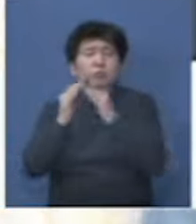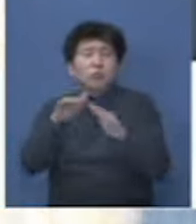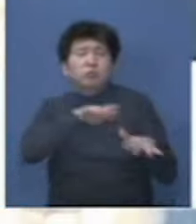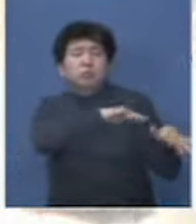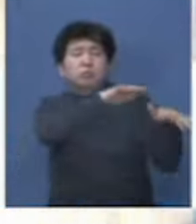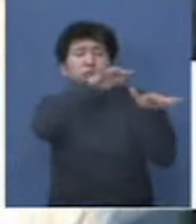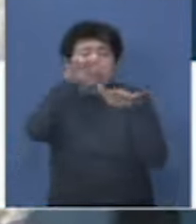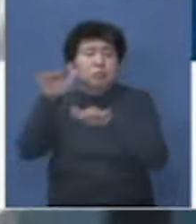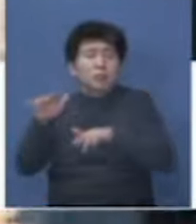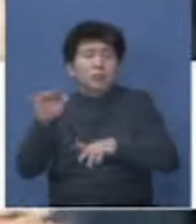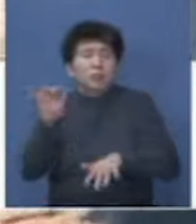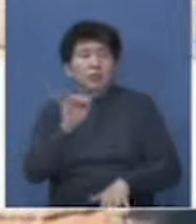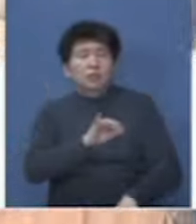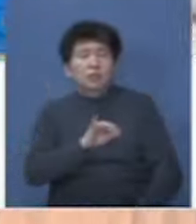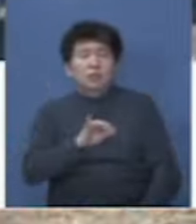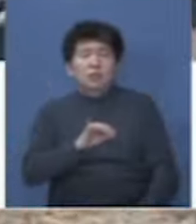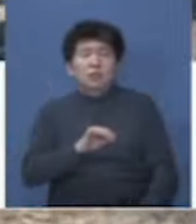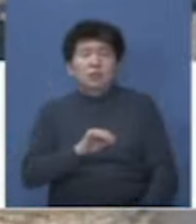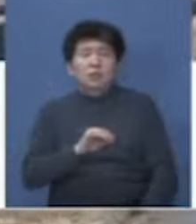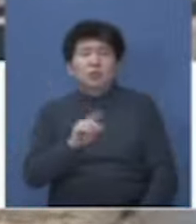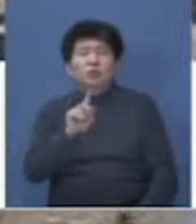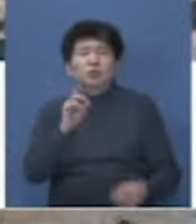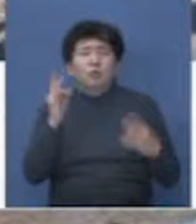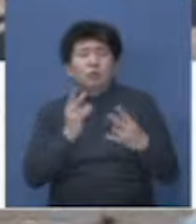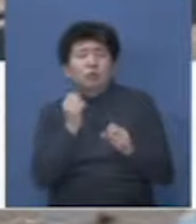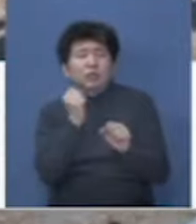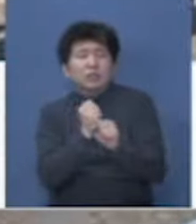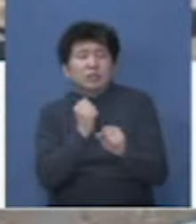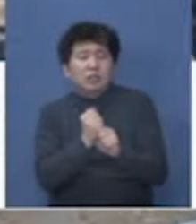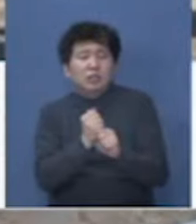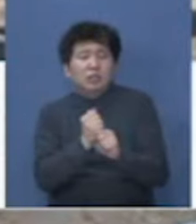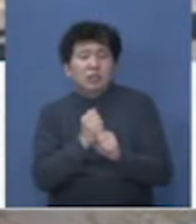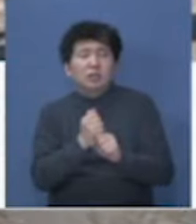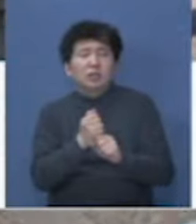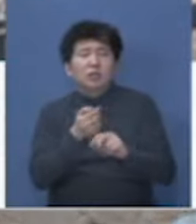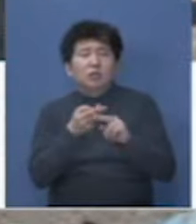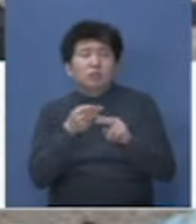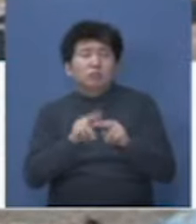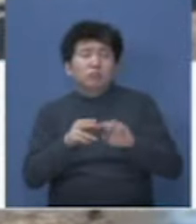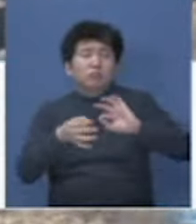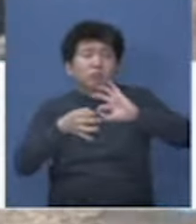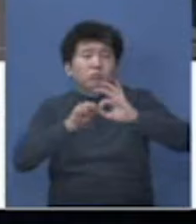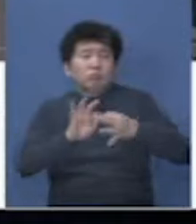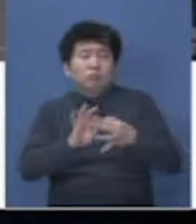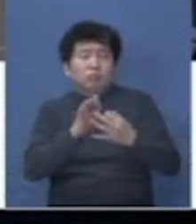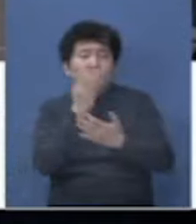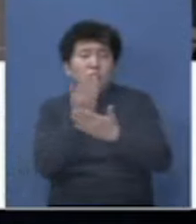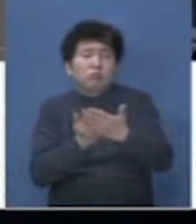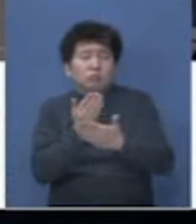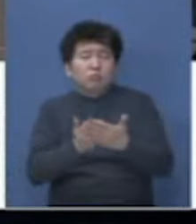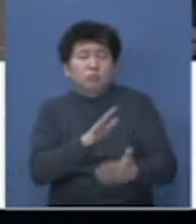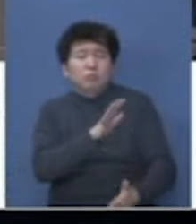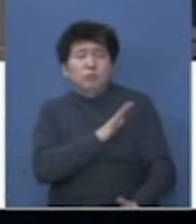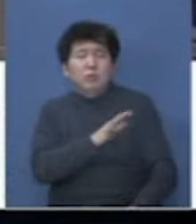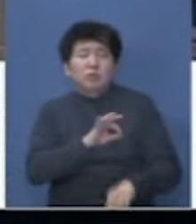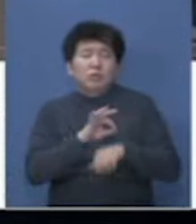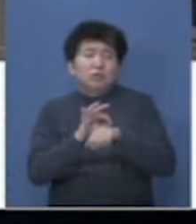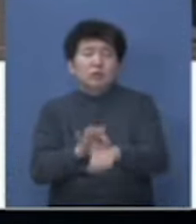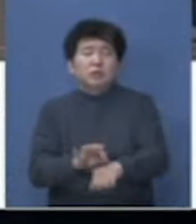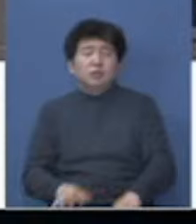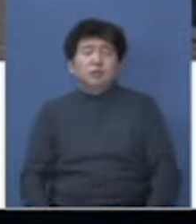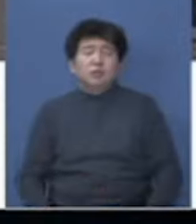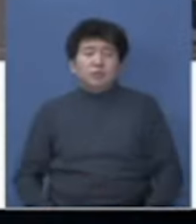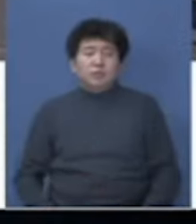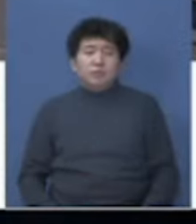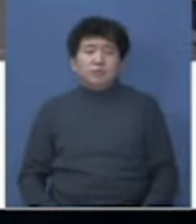кезінде және оның алдын алу бойынша қандай шаралар қабылдану керектігі туралы түсіндірме жұмыстарын жүргізді. Қала бойынша 11